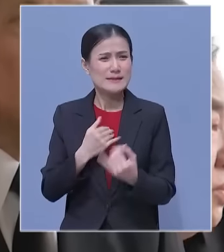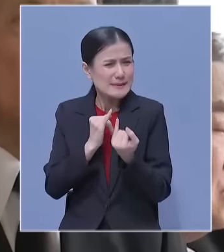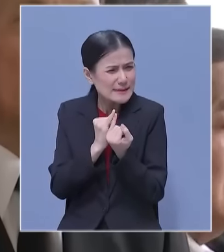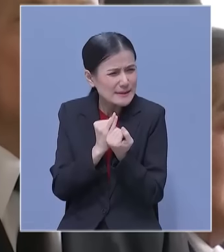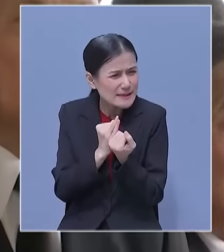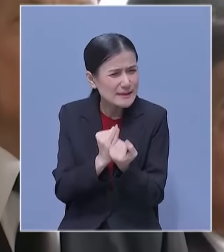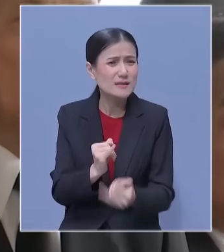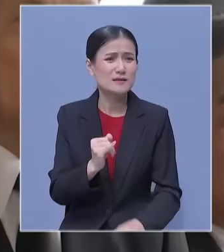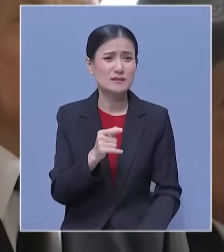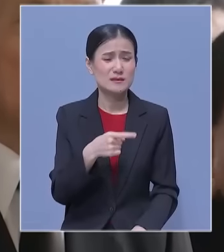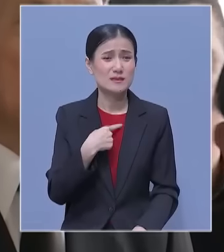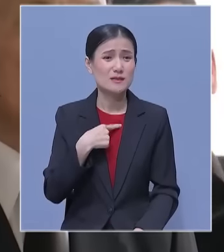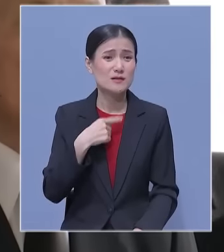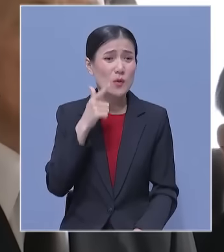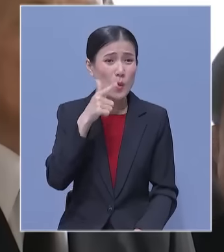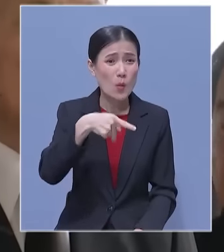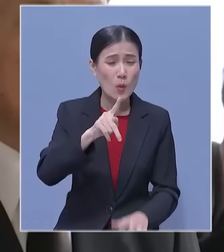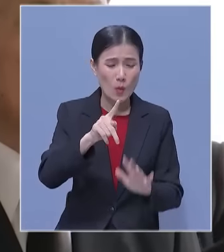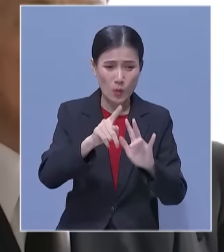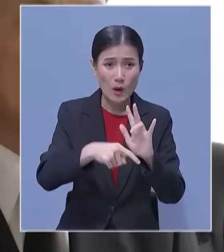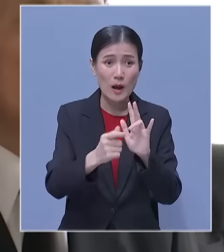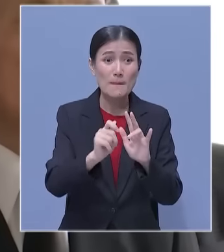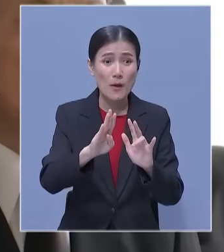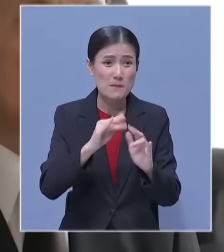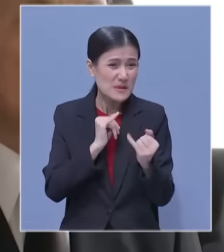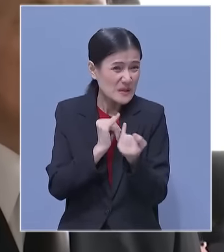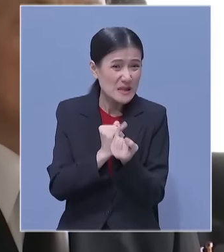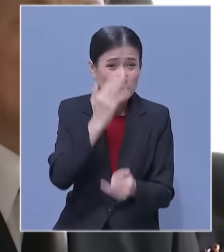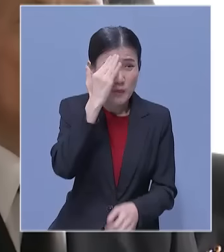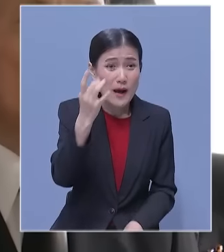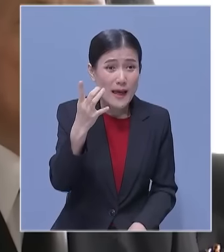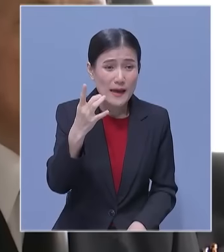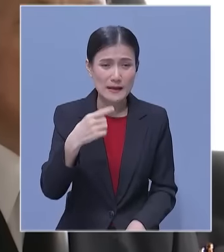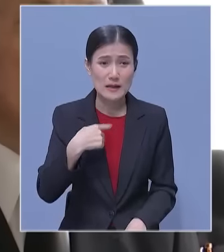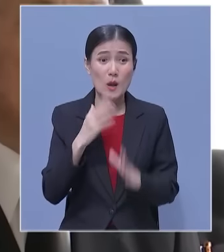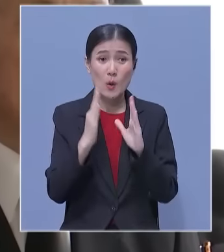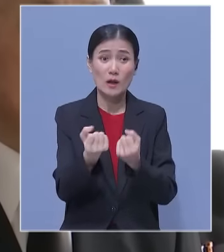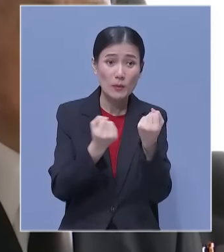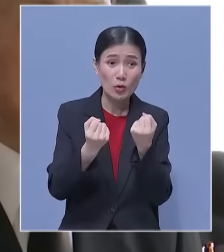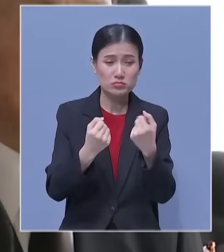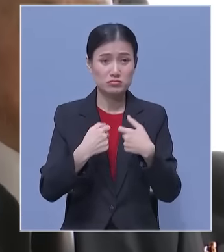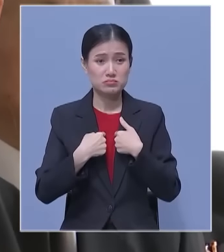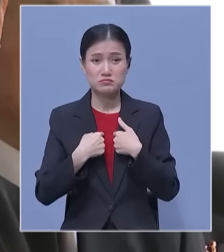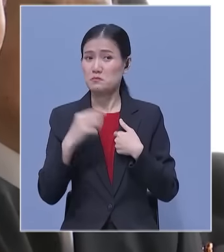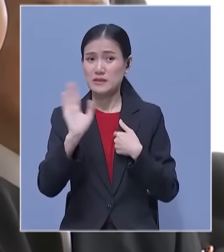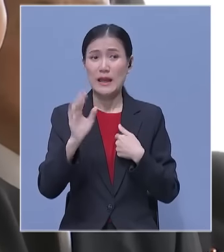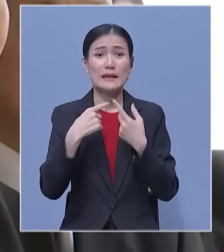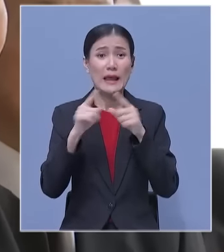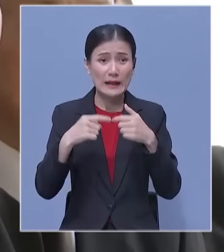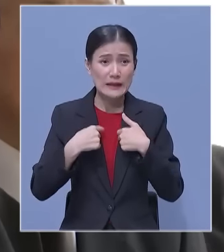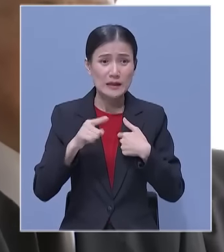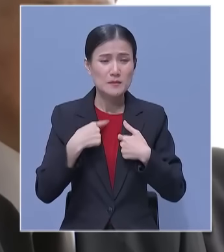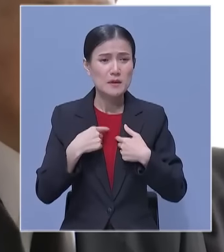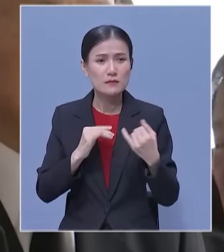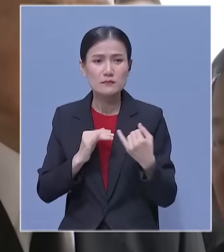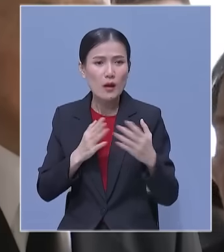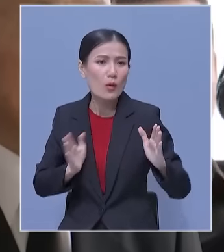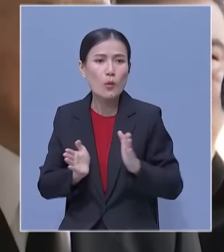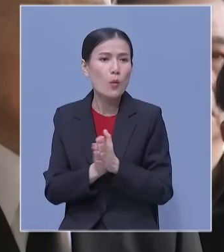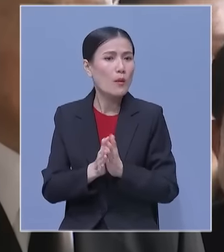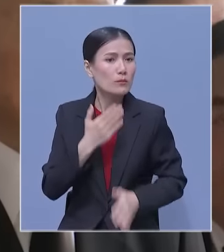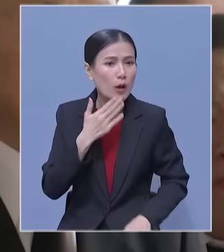นี้เพราะว่าไม่ใช่เพียงแค่คนขับรถคนหนึ่งแต่ว่าใช้ชีวิตคู่กับตนในที่แคบๆมากที่สุดคนหนึ่งก็คื